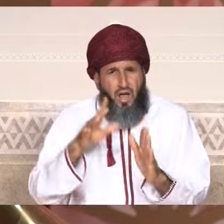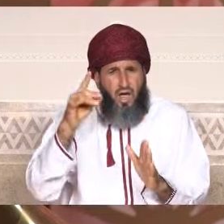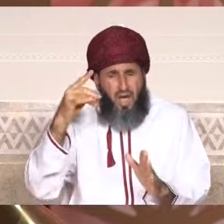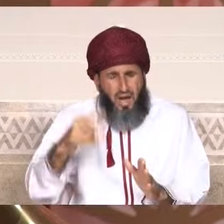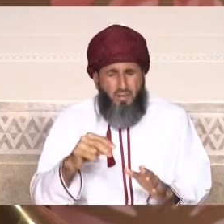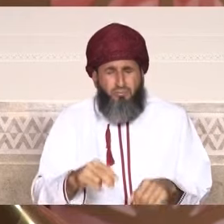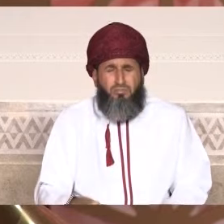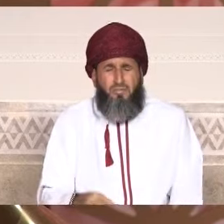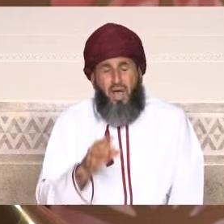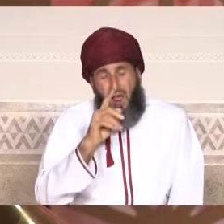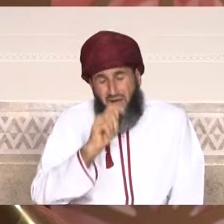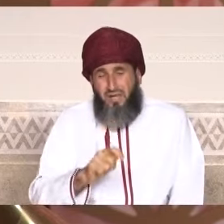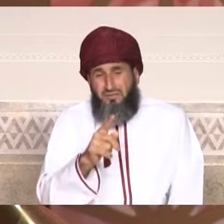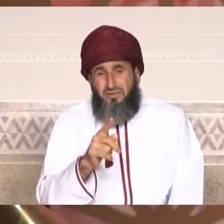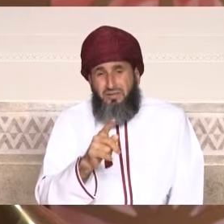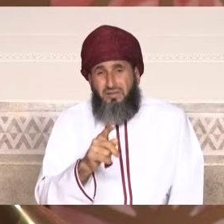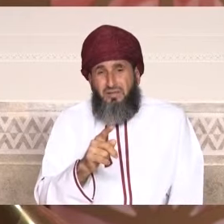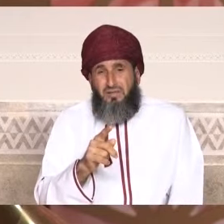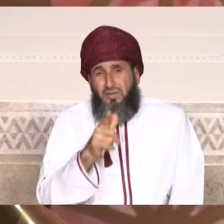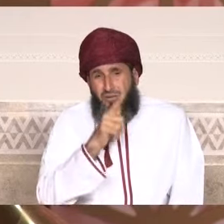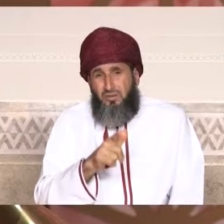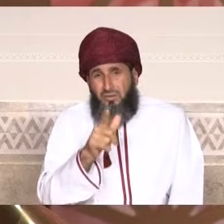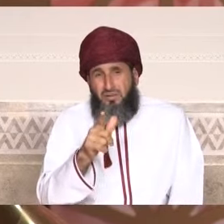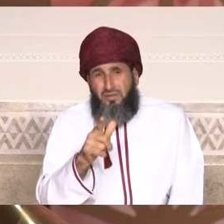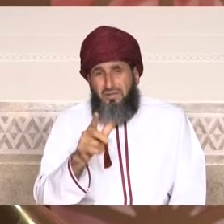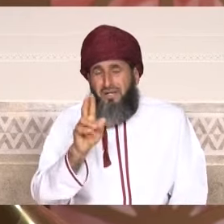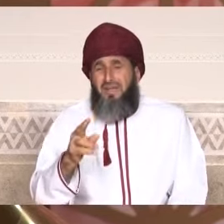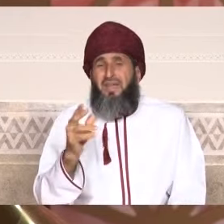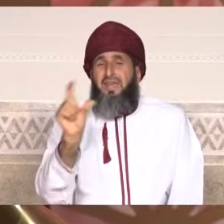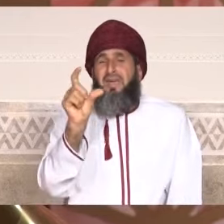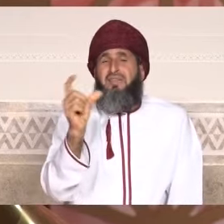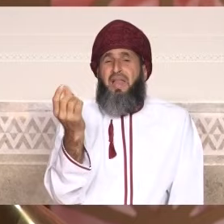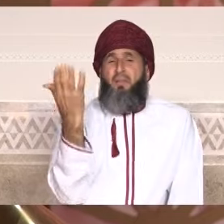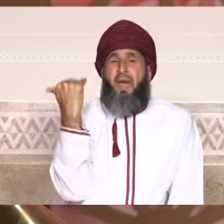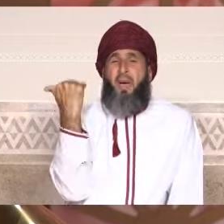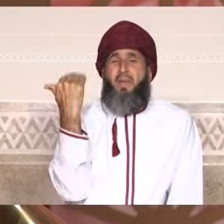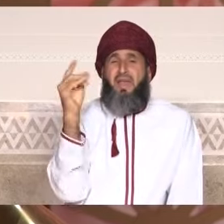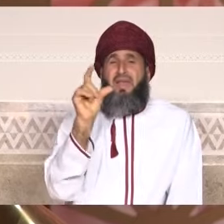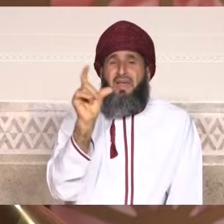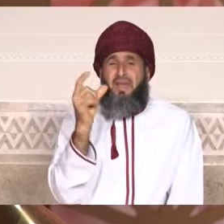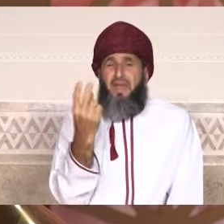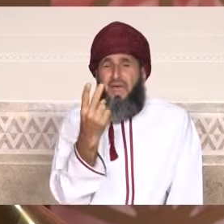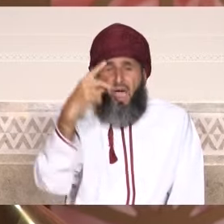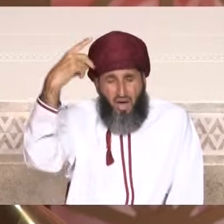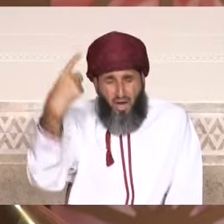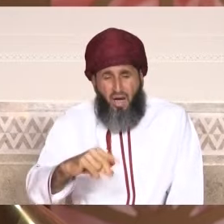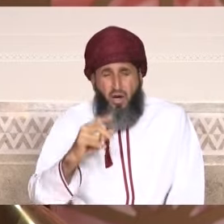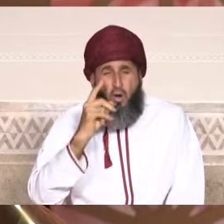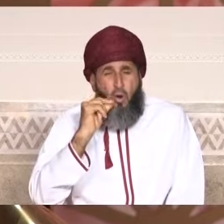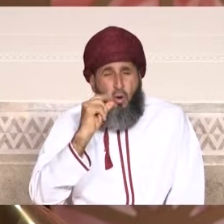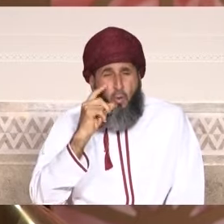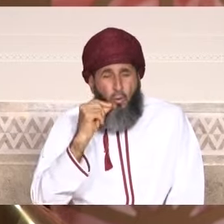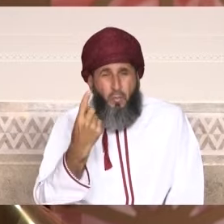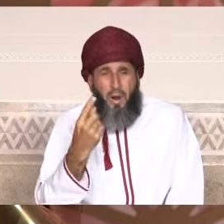تبارك وتعالى لما تحدث عن عادات أهل الجاهلية ذكر نوعين من العلاقات المحرمة بين الرجال